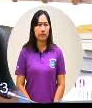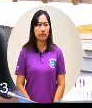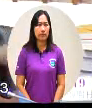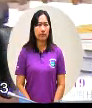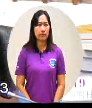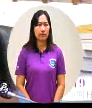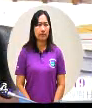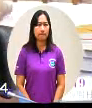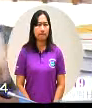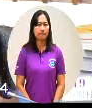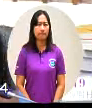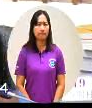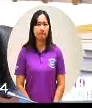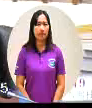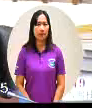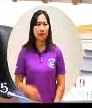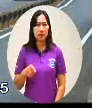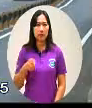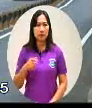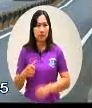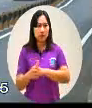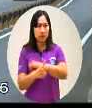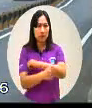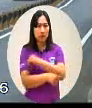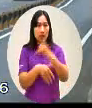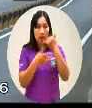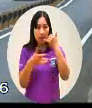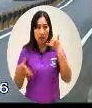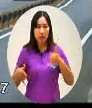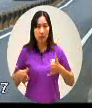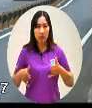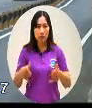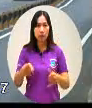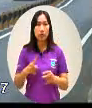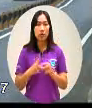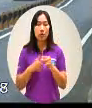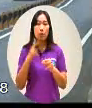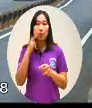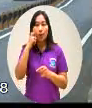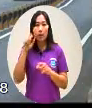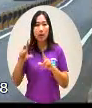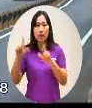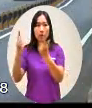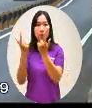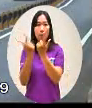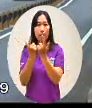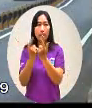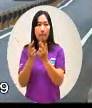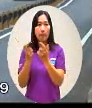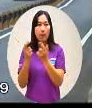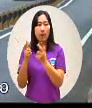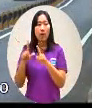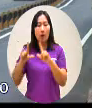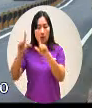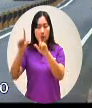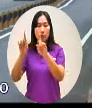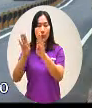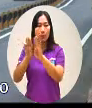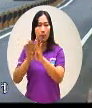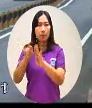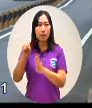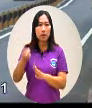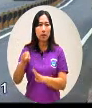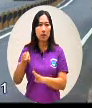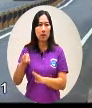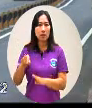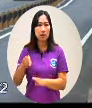谢谢议长吼，这个在咱的沿海路吼，也是中长的单门吼，这种型的吼无下啦，哦，这种